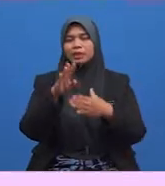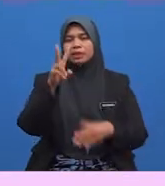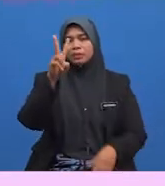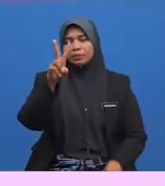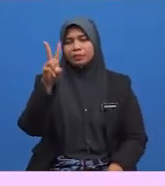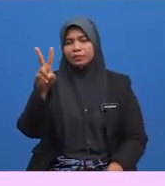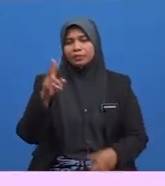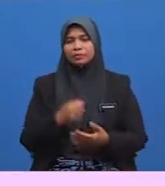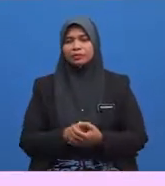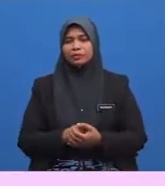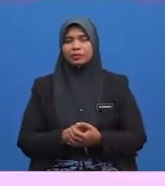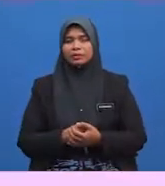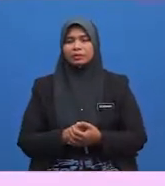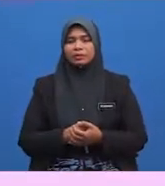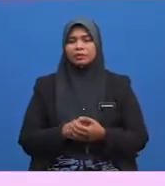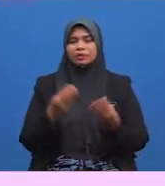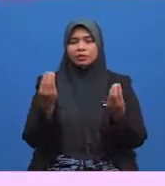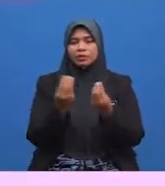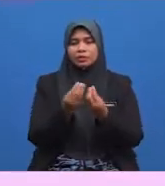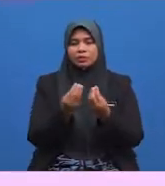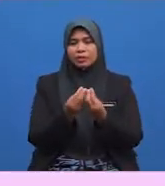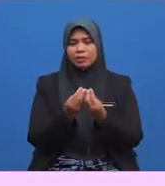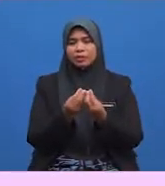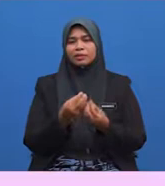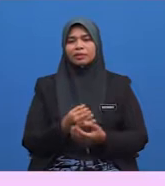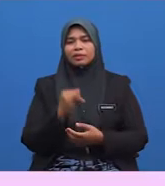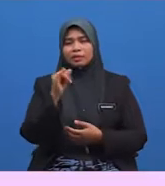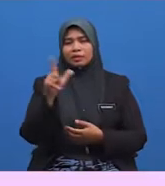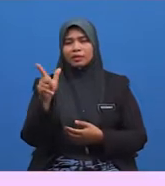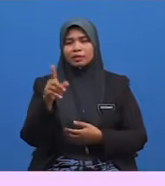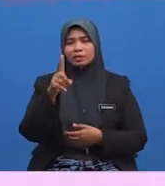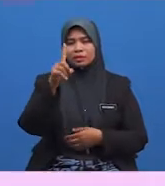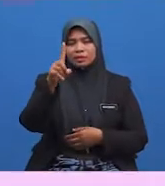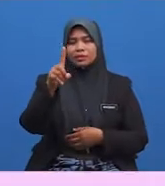7/22. Hasil pendaraban tersebut ialah